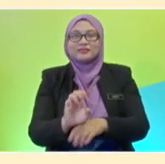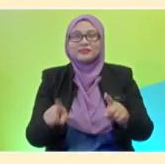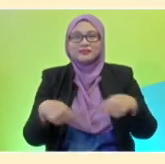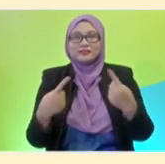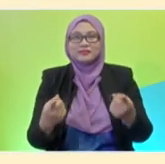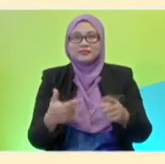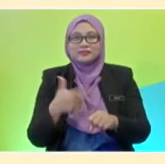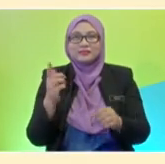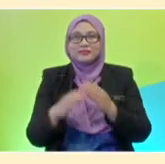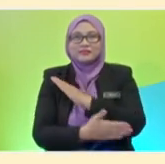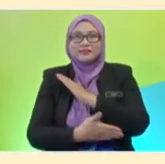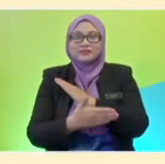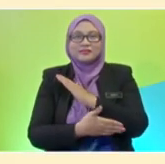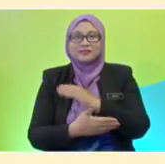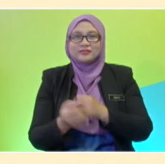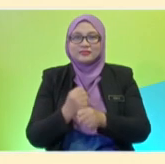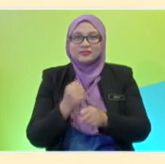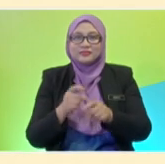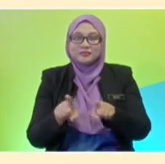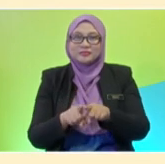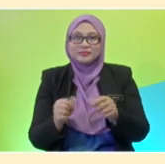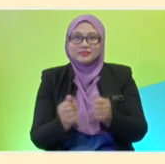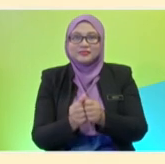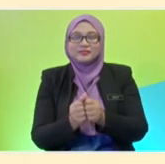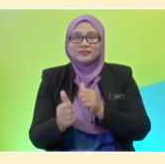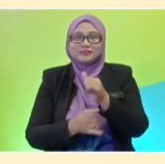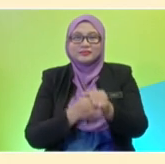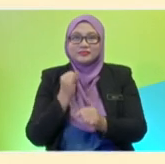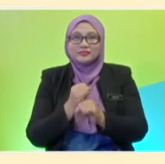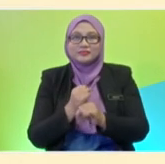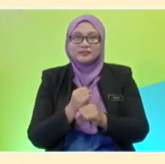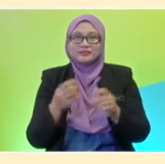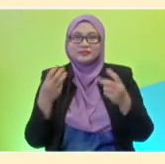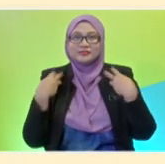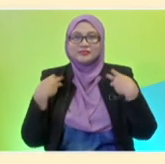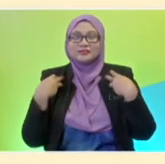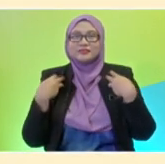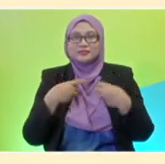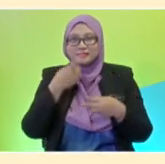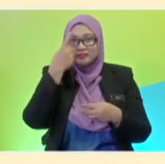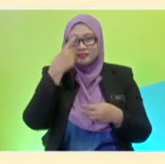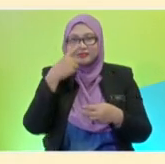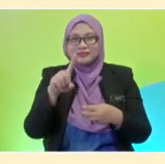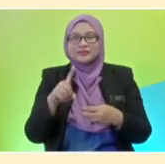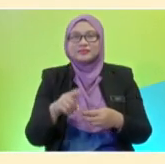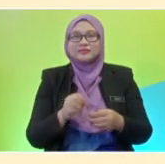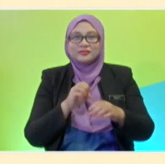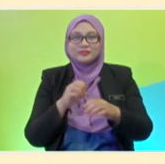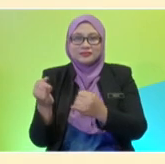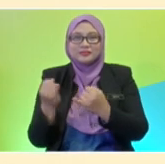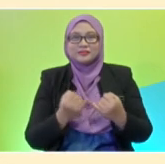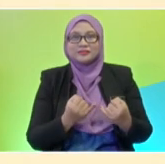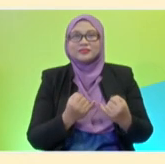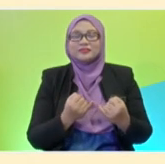negara kerjasama para peringkat antara bangsa diwujudkan bagi mengimpor berbagai peralatan pertanyaan bioteknologi tinggi untuk